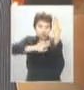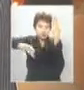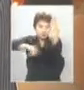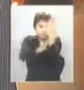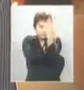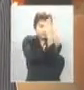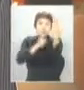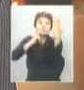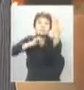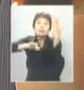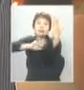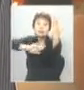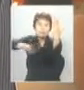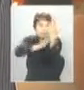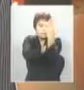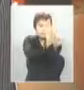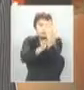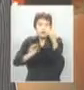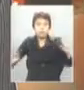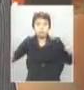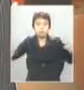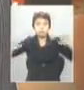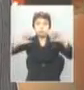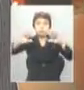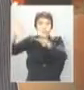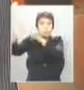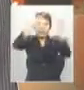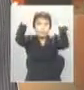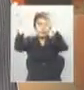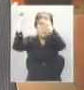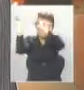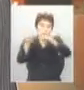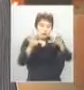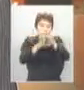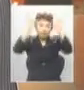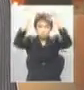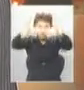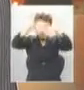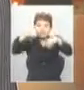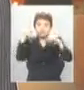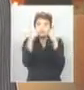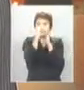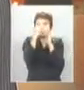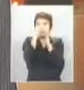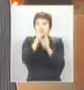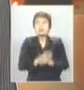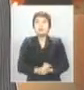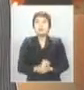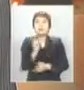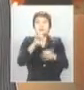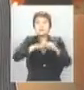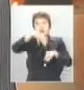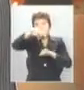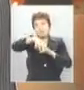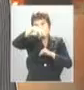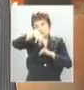ทำให้ตอนนี้หลายจหวดทางภาคเหนือมีฝนตกในระยะนี้ทำใหเกิดน้ำท่วมในบางพื้นที่ด้วยโดยเฉพาะในเขตเทศบเมืองดอกคำ